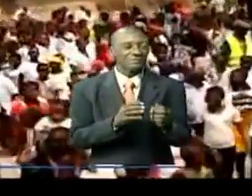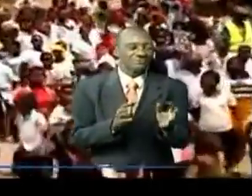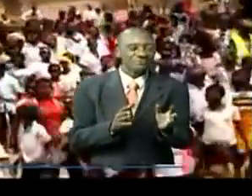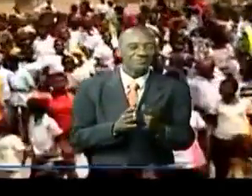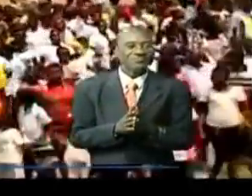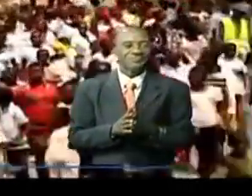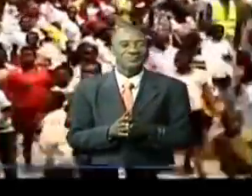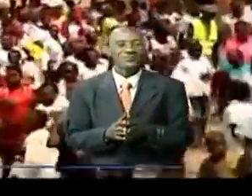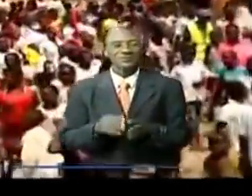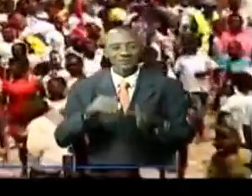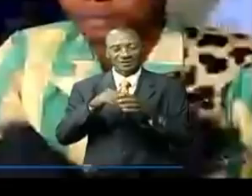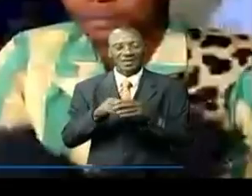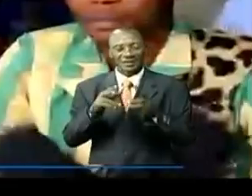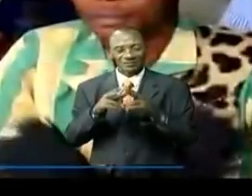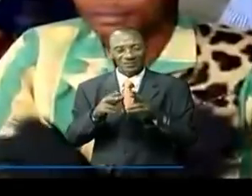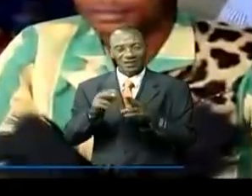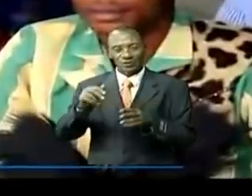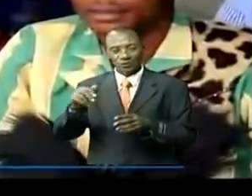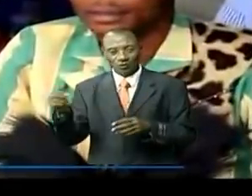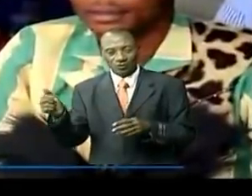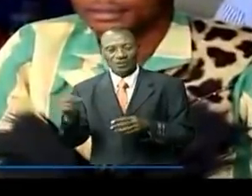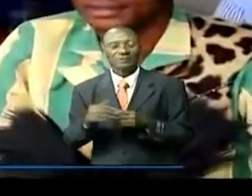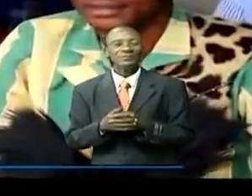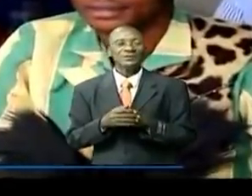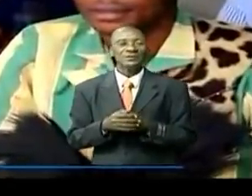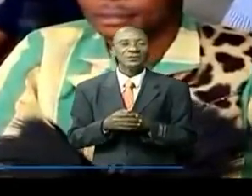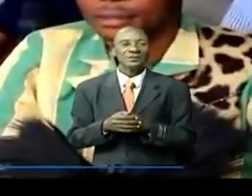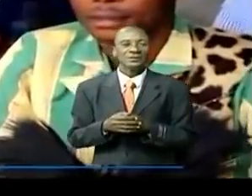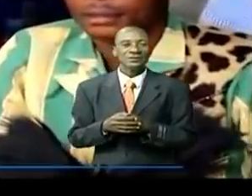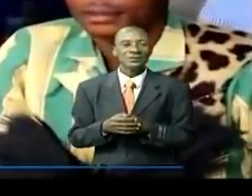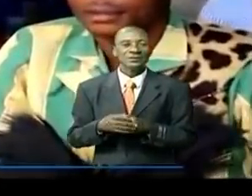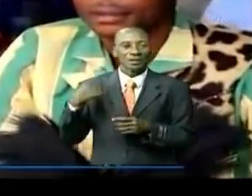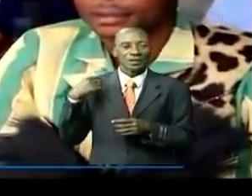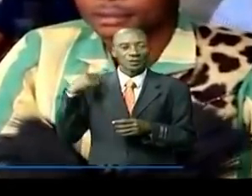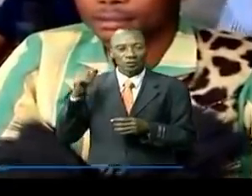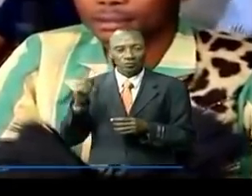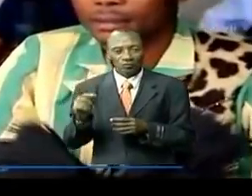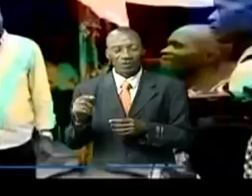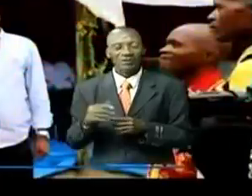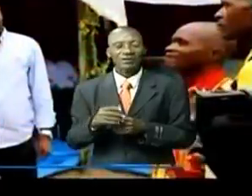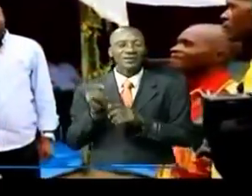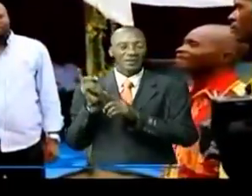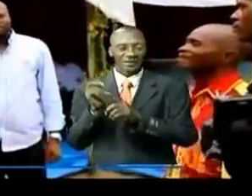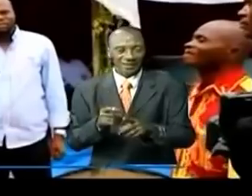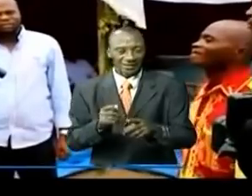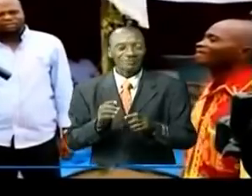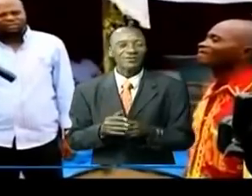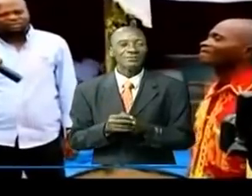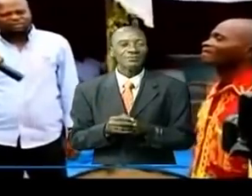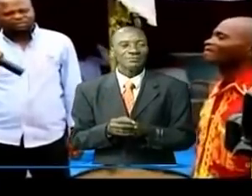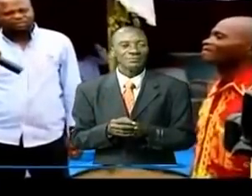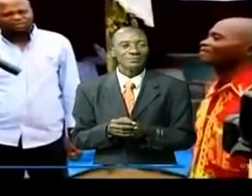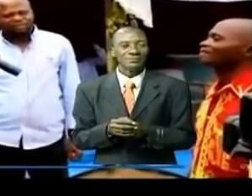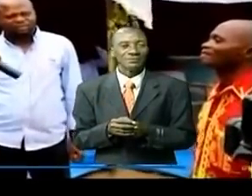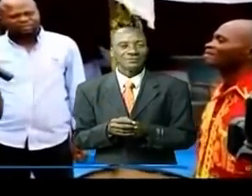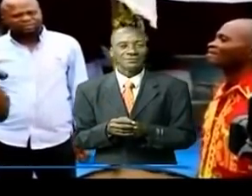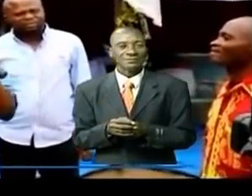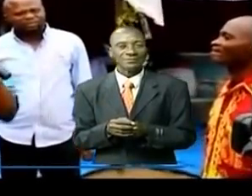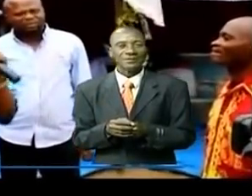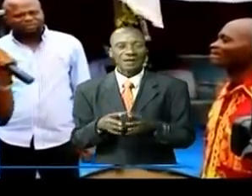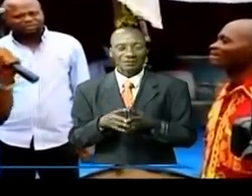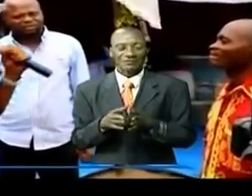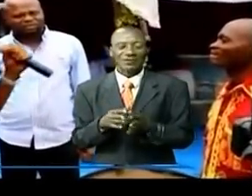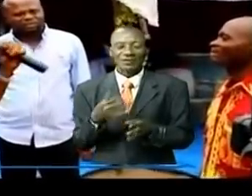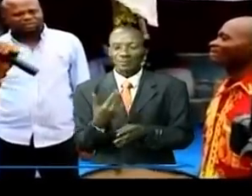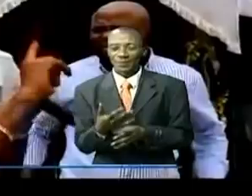village Luendenzangala, où le gouverneur Ichundala, au-delà de son message phare de la mission, a remis un lot important de matériel